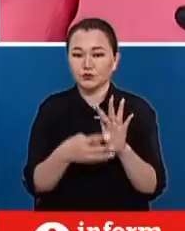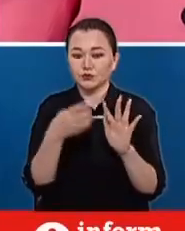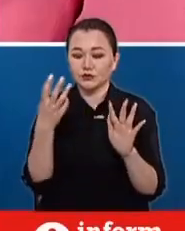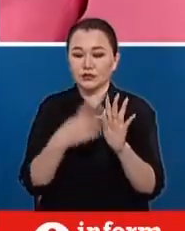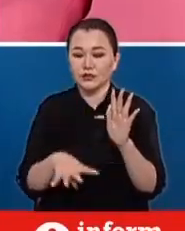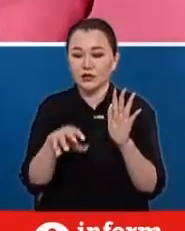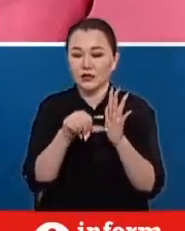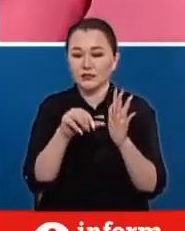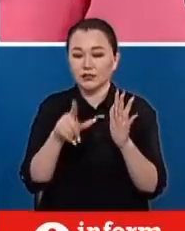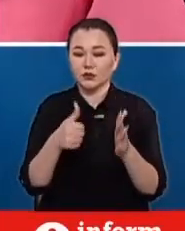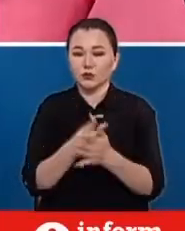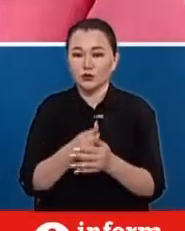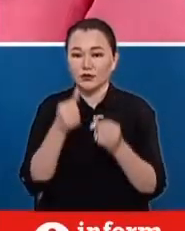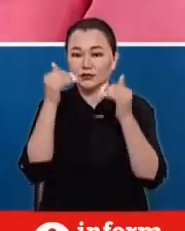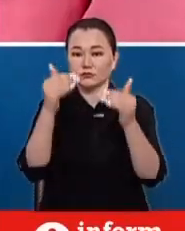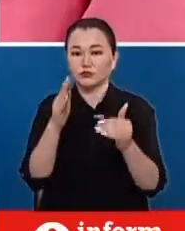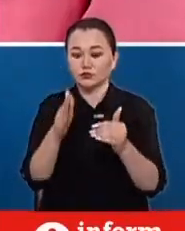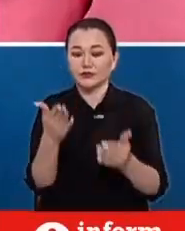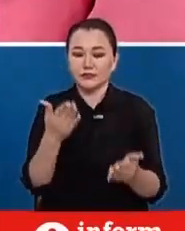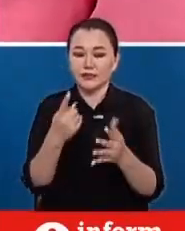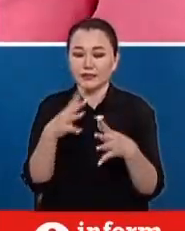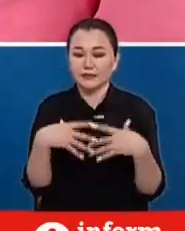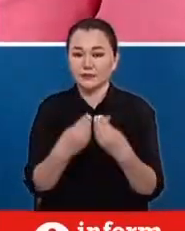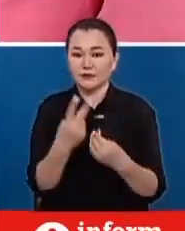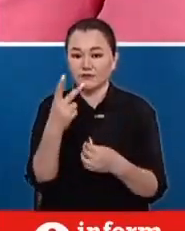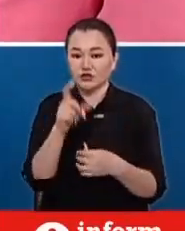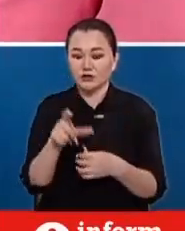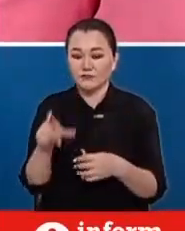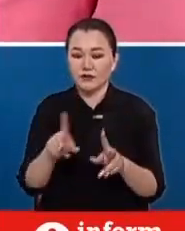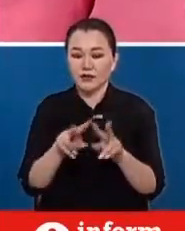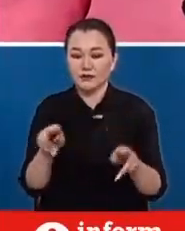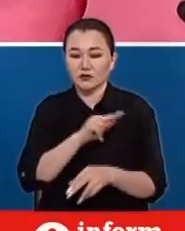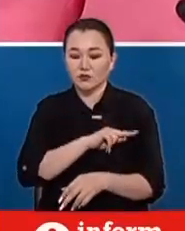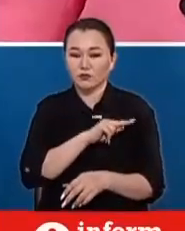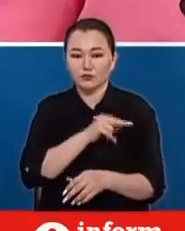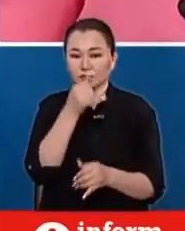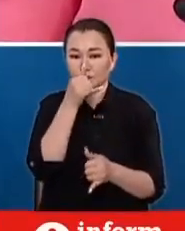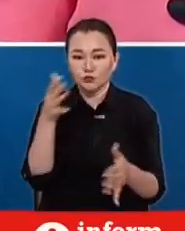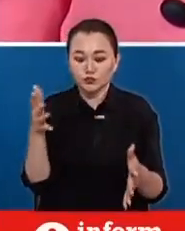39946 теңгеге дейін өседі. Ал егер бір отбасындағы екі кісі бірдей жұмысқа қабілетсіз болса,